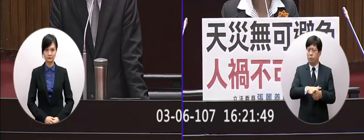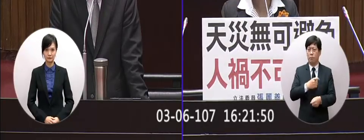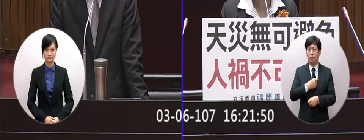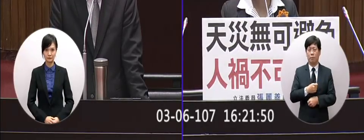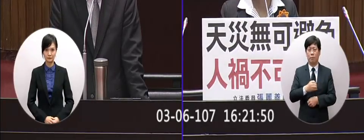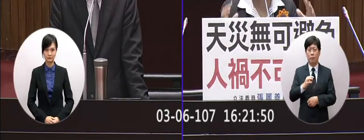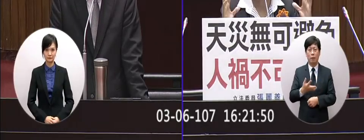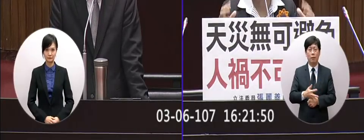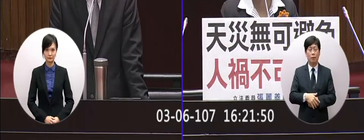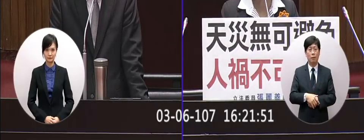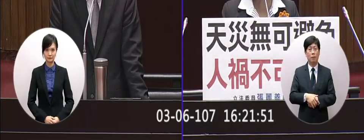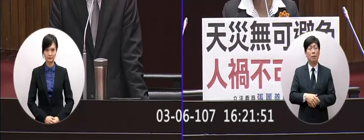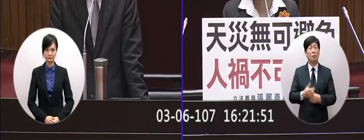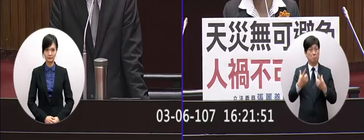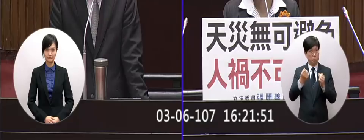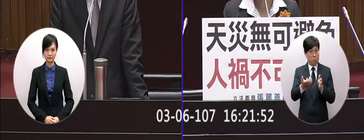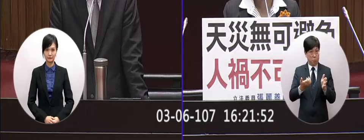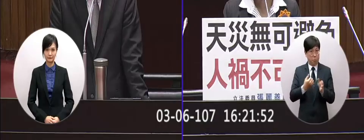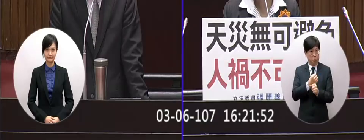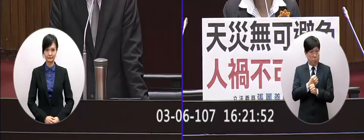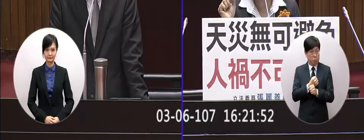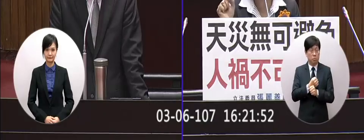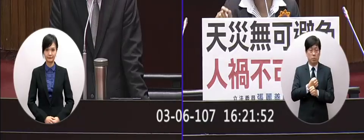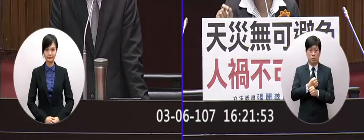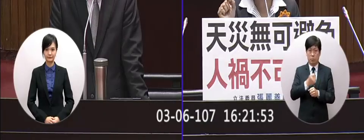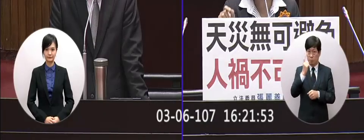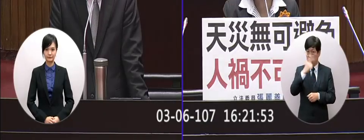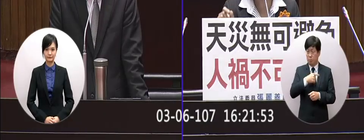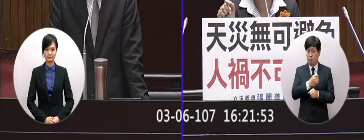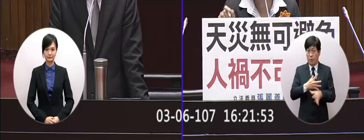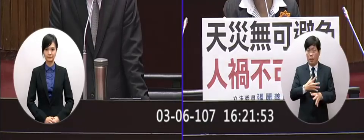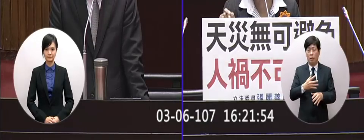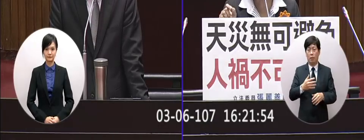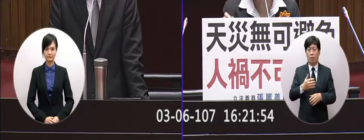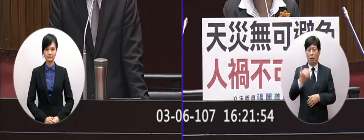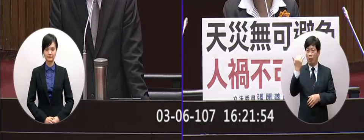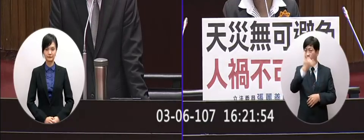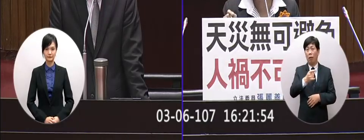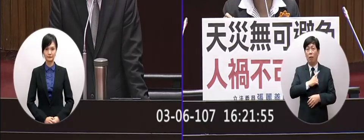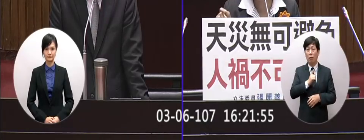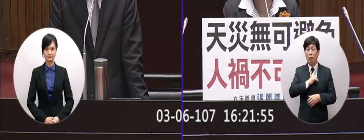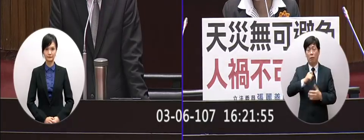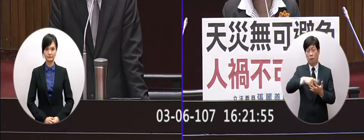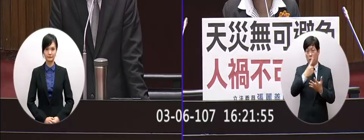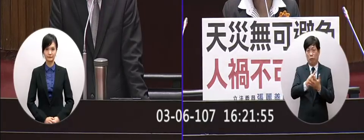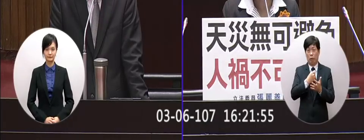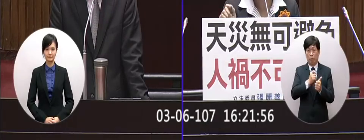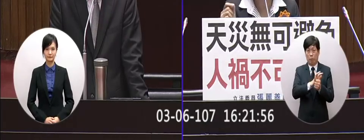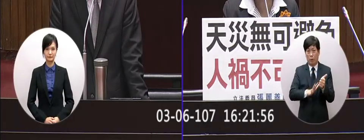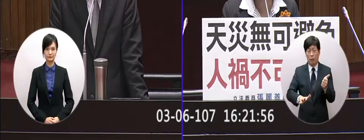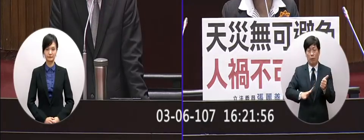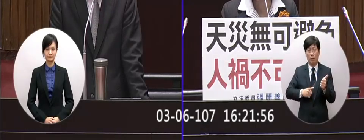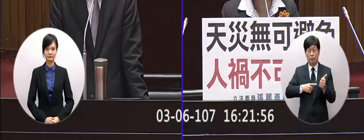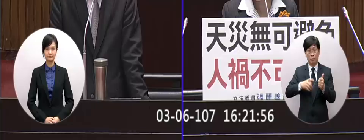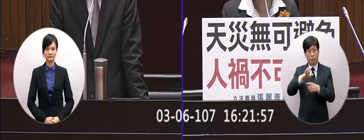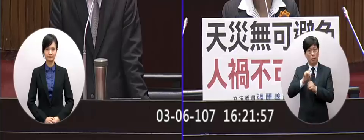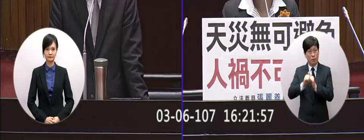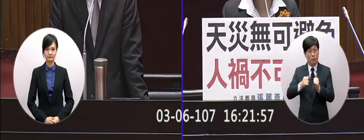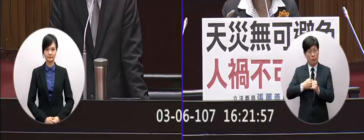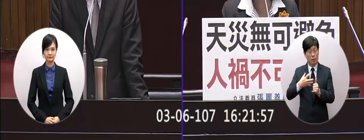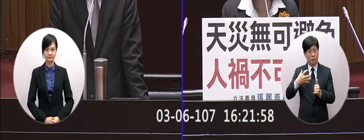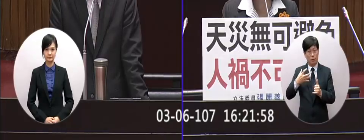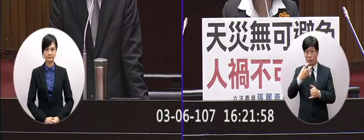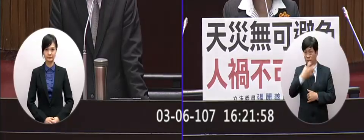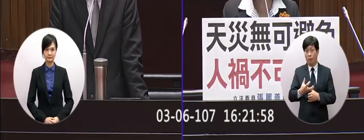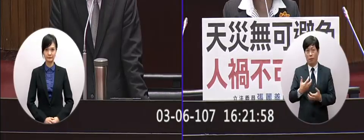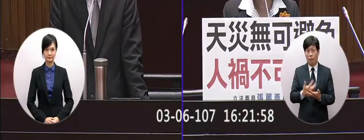什么？你无应该疏失的。啊，因为你整个造成农民的损失，即卖农民是变安怎？